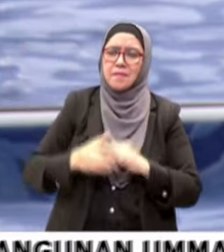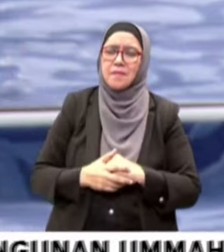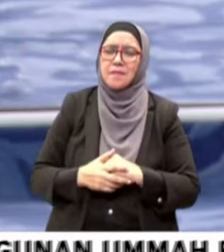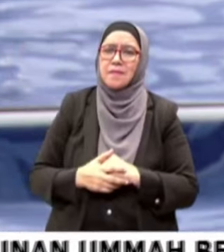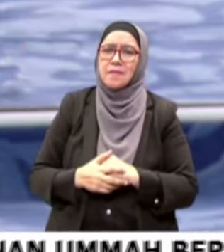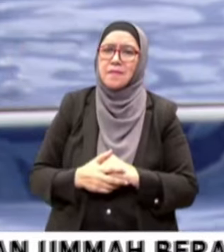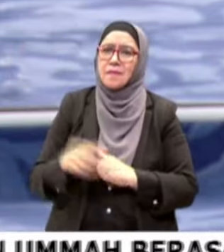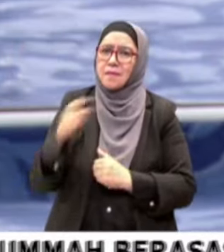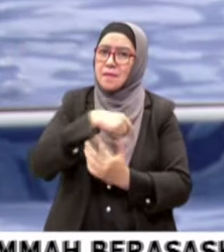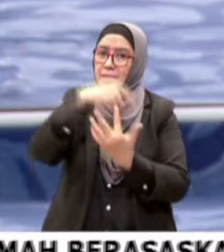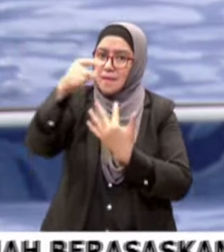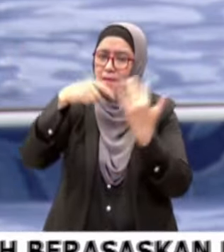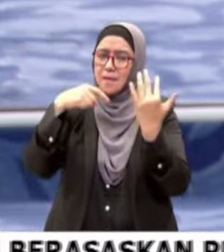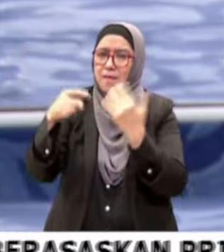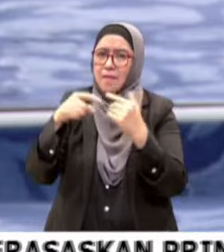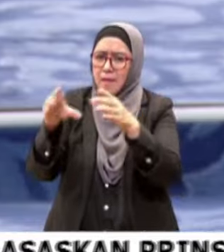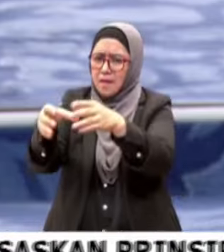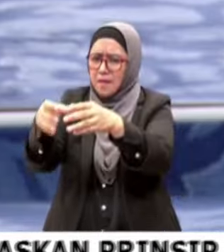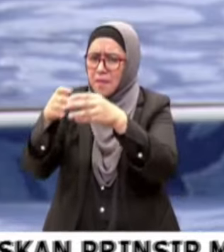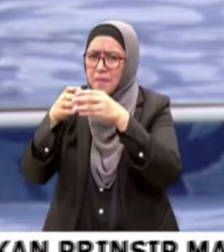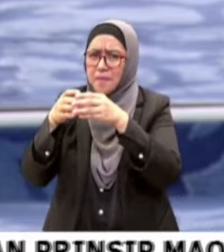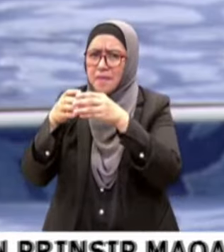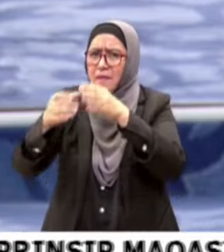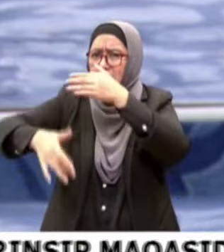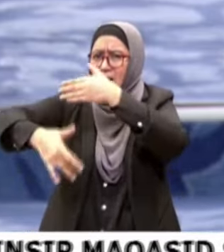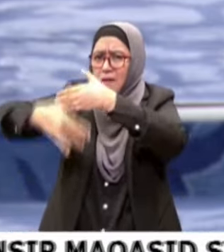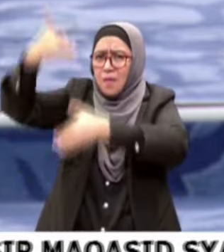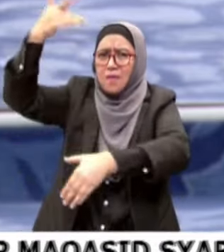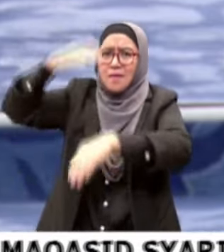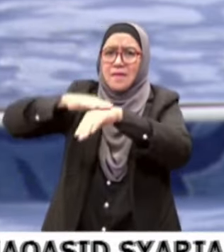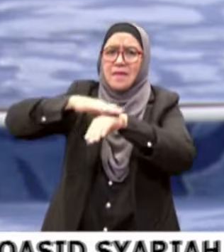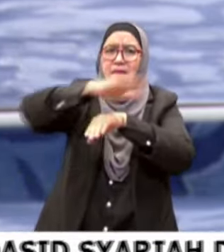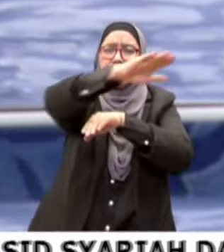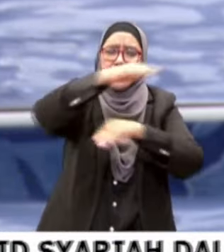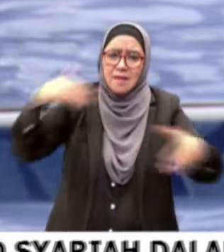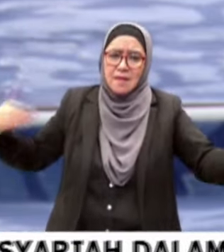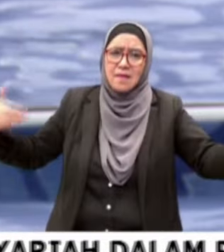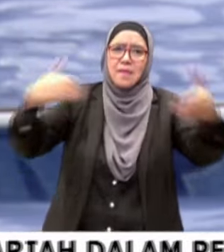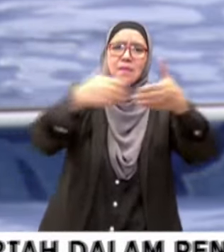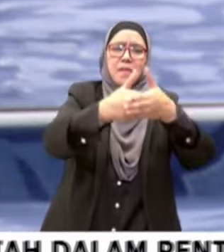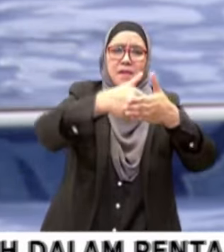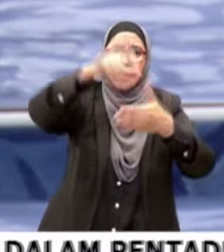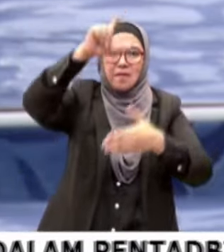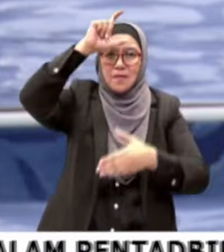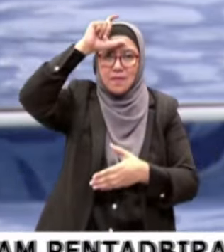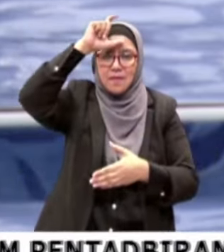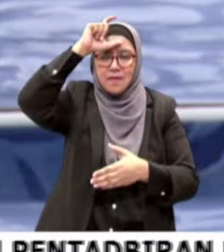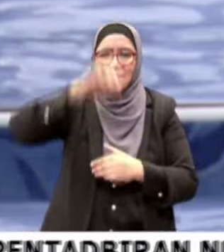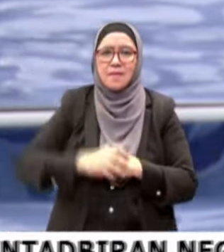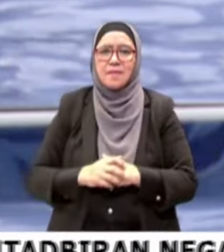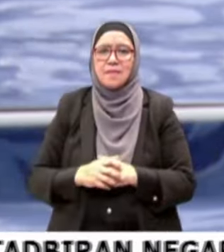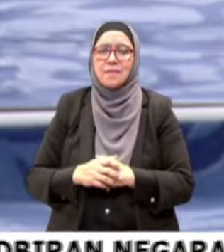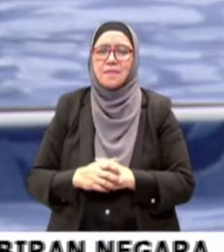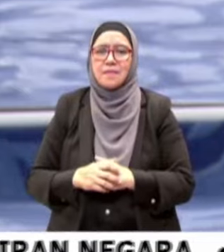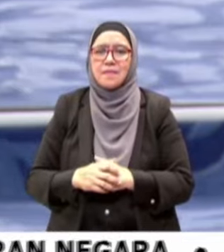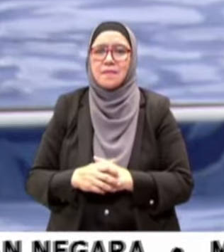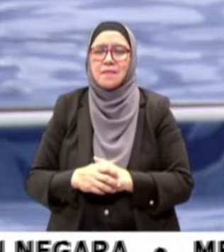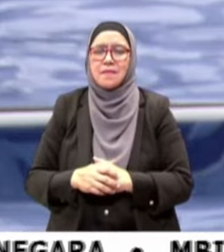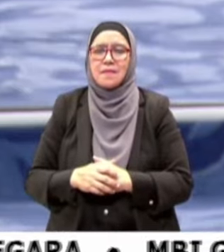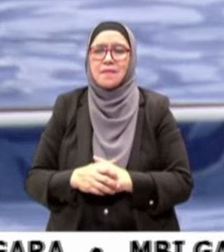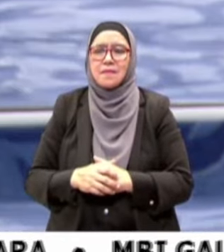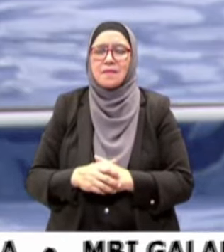diantara semak tim yang paling awal yang sampai ke Turki dan presiden